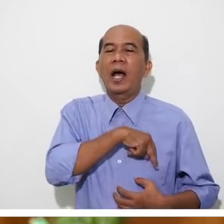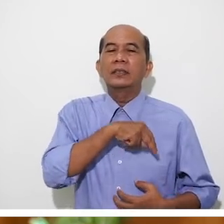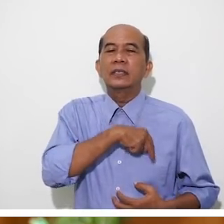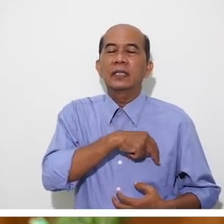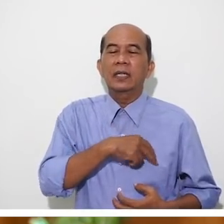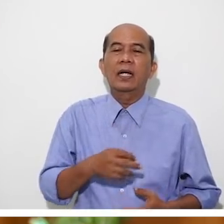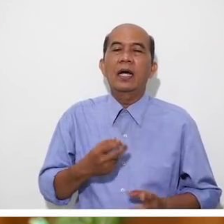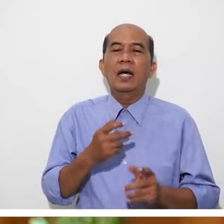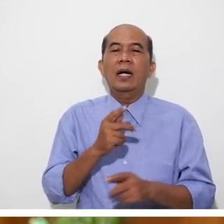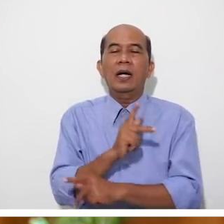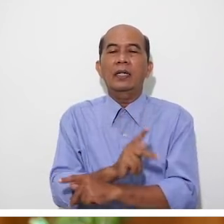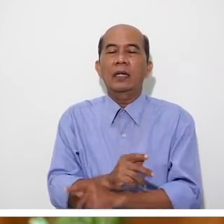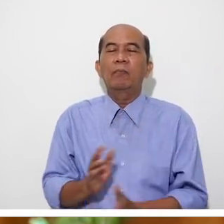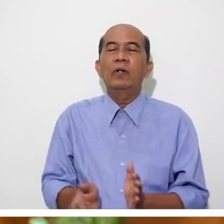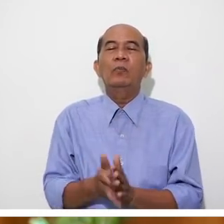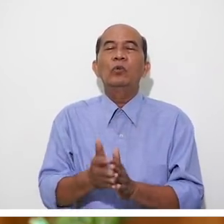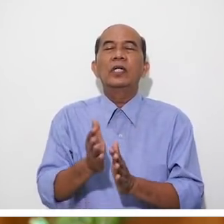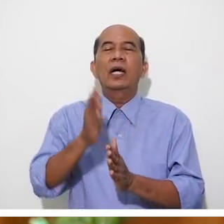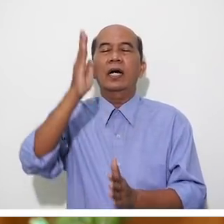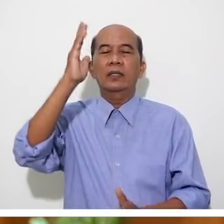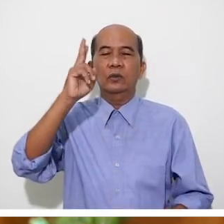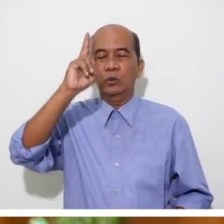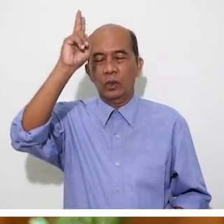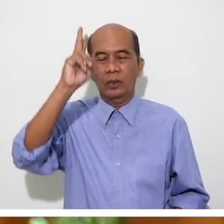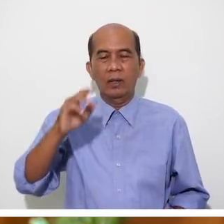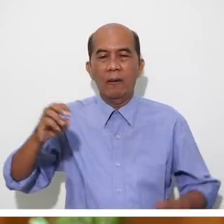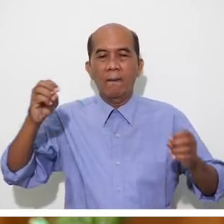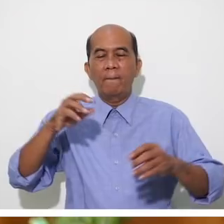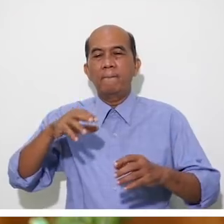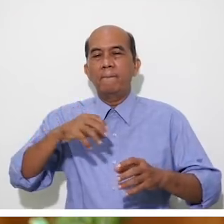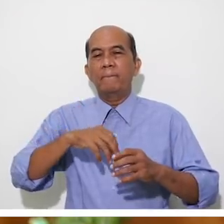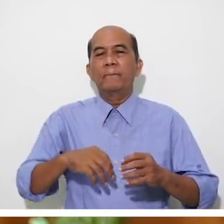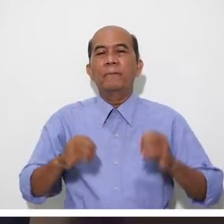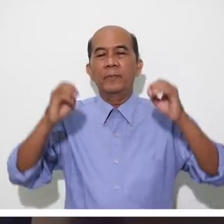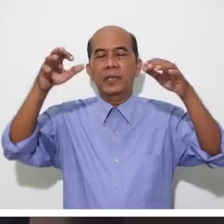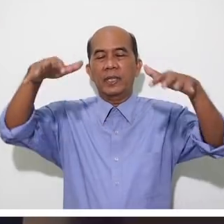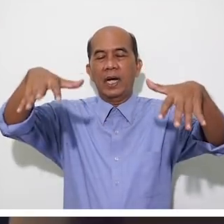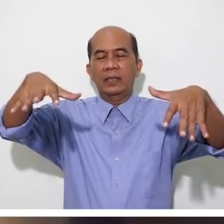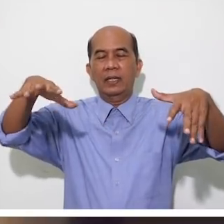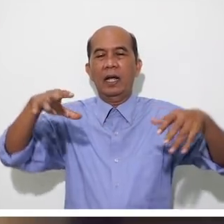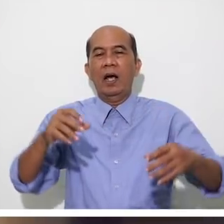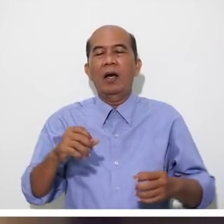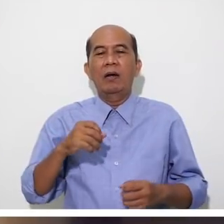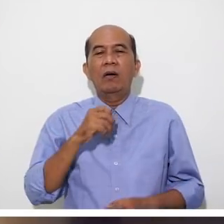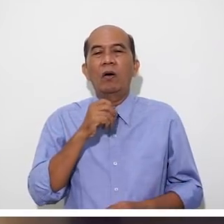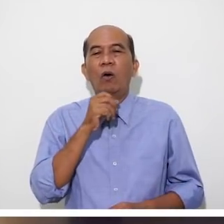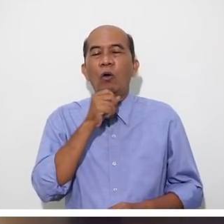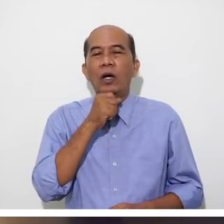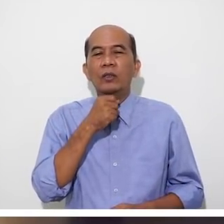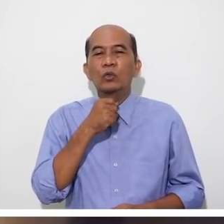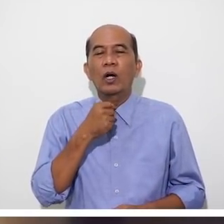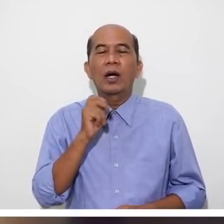memuliakan Tuhan. Tuhan Yesus berkati orang tua kami, agar mereka di dalam